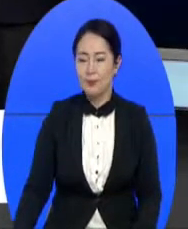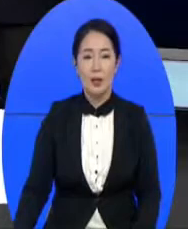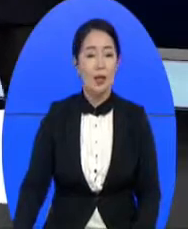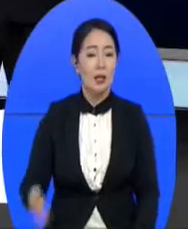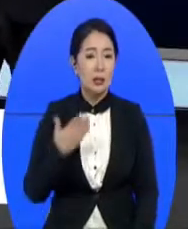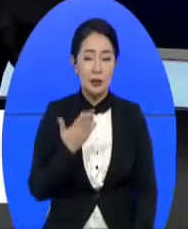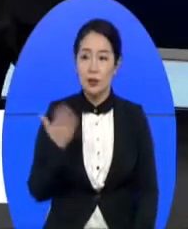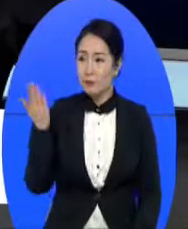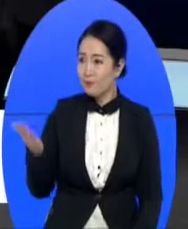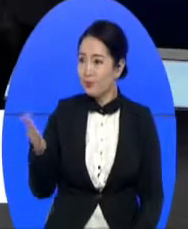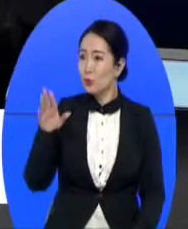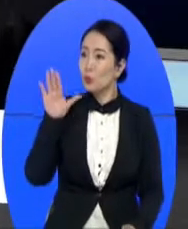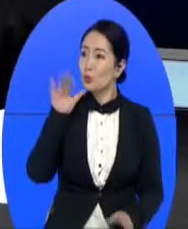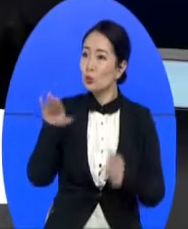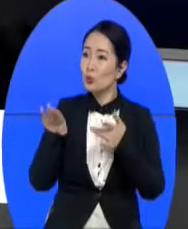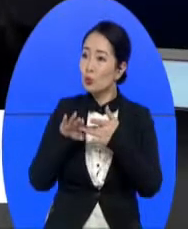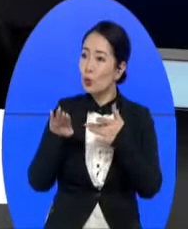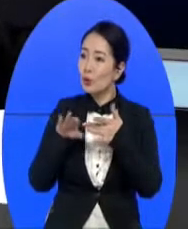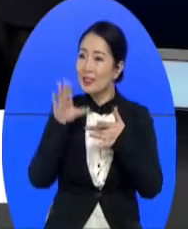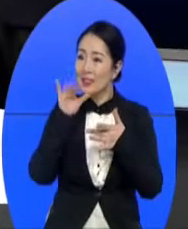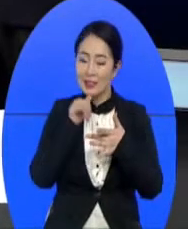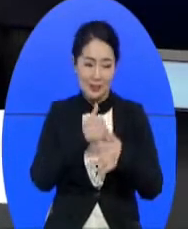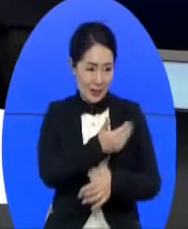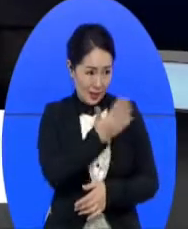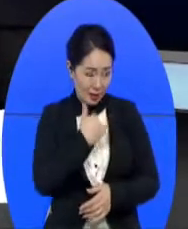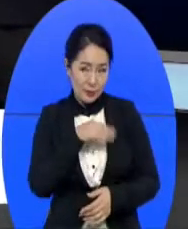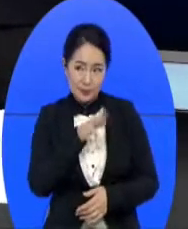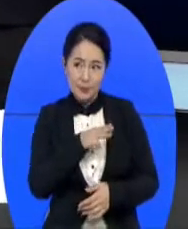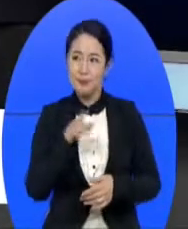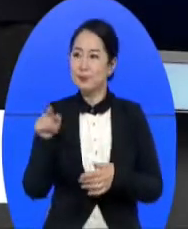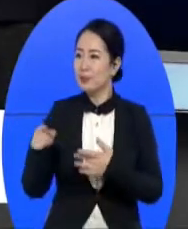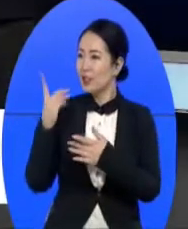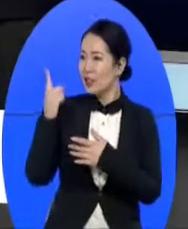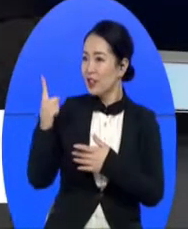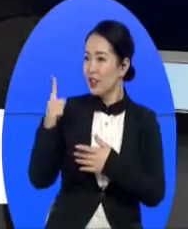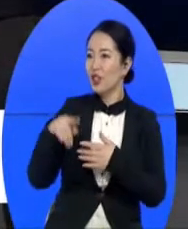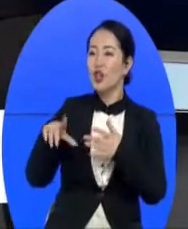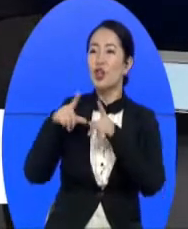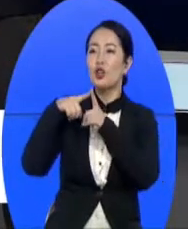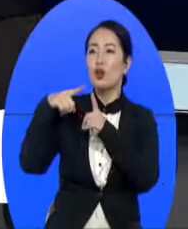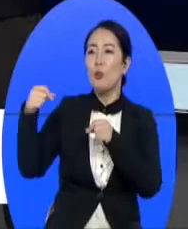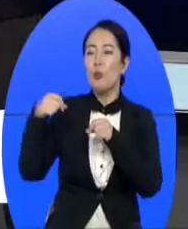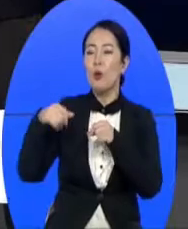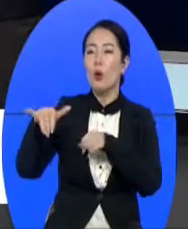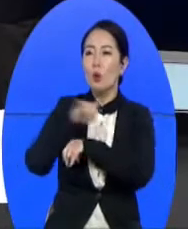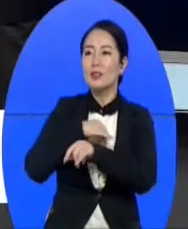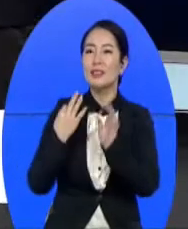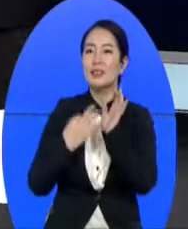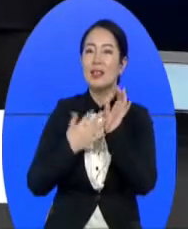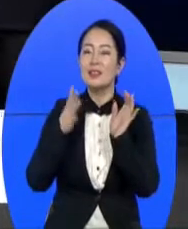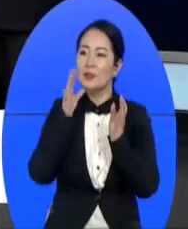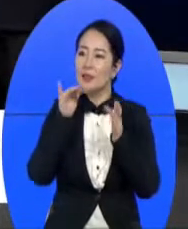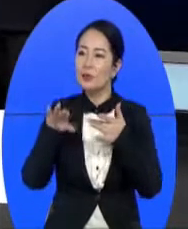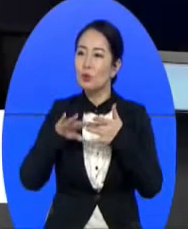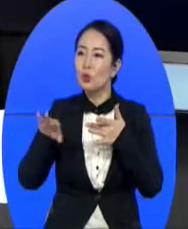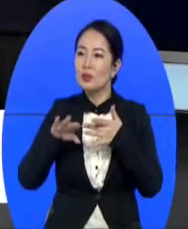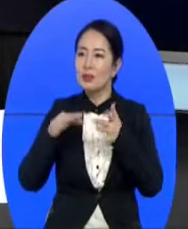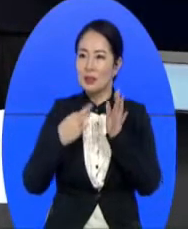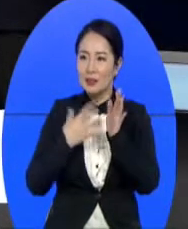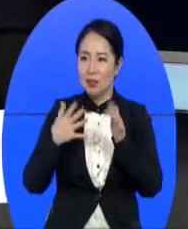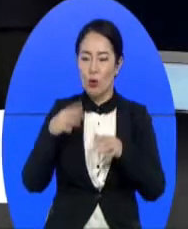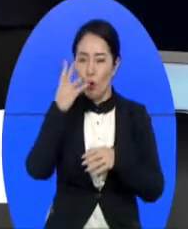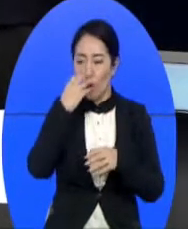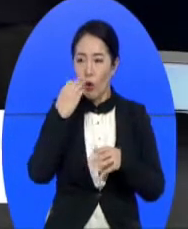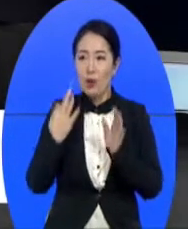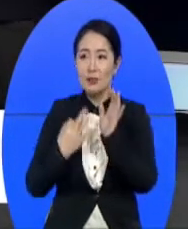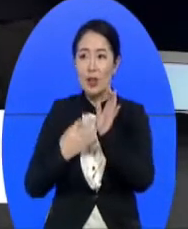За дундаж наслтын тухай асуултыг бас манай нэвтрүүлэгч асуусан. Тэгэхээр нэгт бол Япон улс 85 насыг одоо насалдаг дунджаар. За Хонконг 84 нас